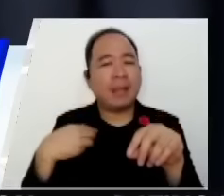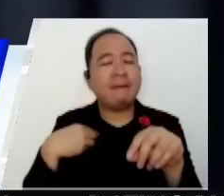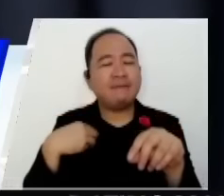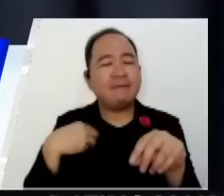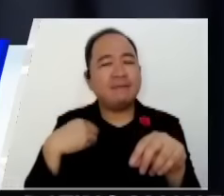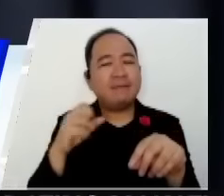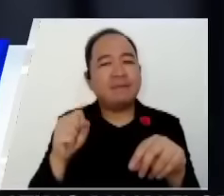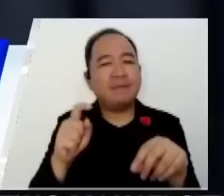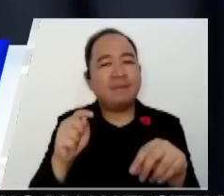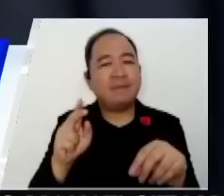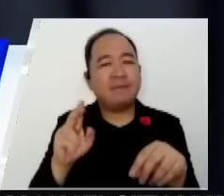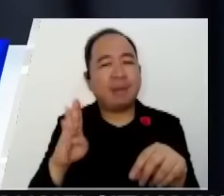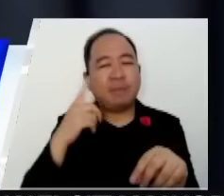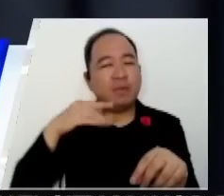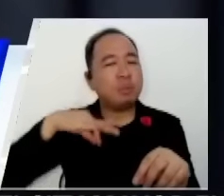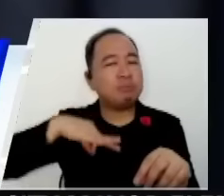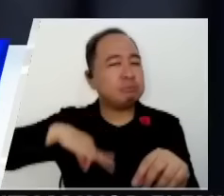claim stub,